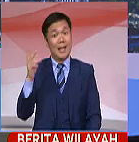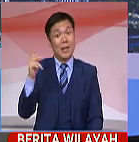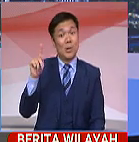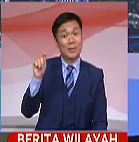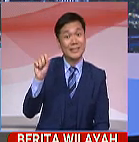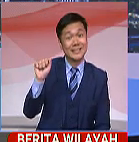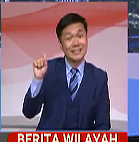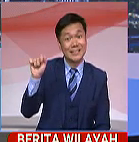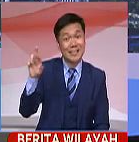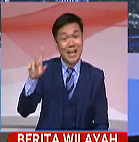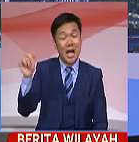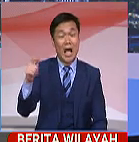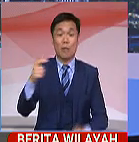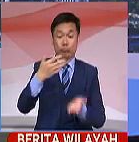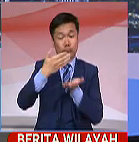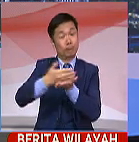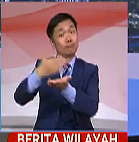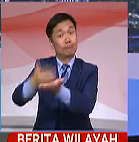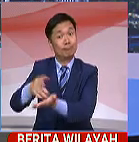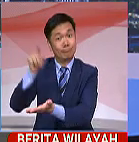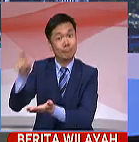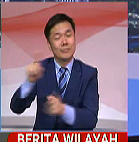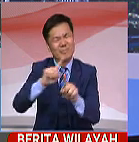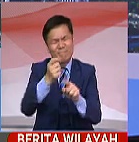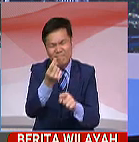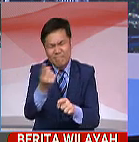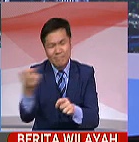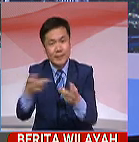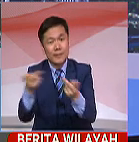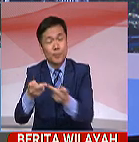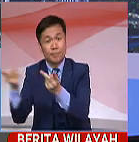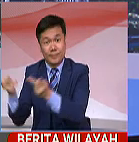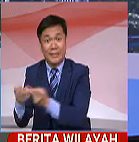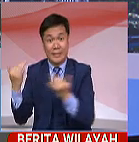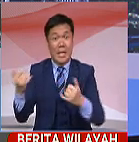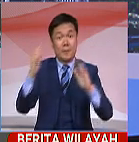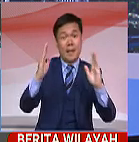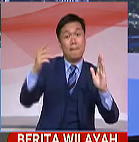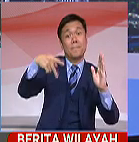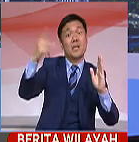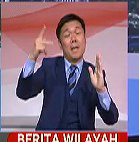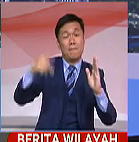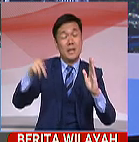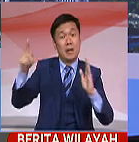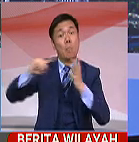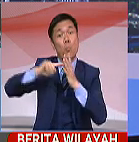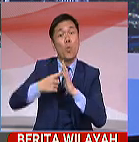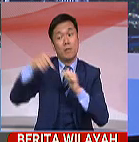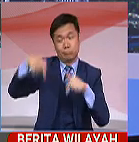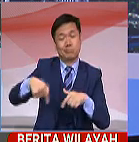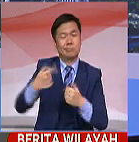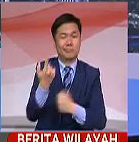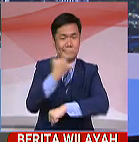Melaksanakan sekatan jalan raya SJR bergerak di beberapa lokasi tertentu sepanjang tempoh PKP bersyarat bermula hari